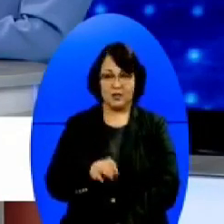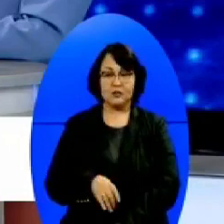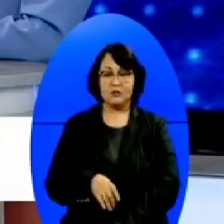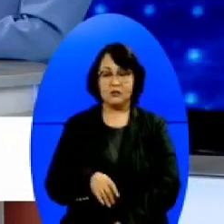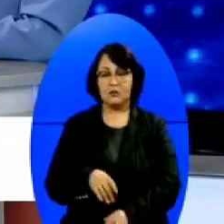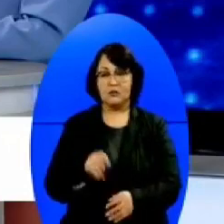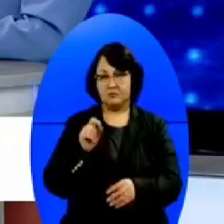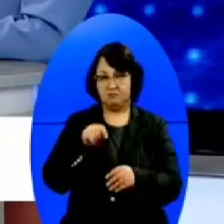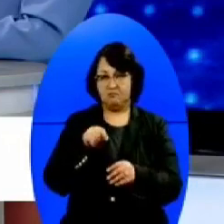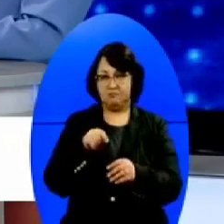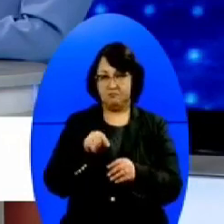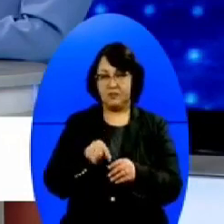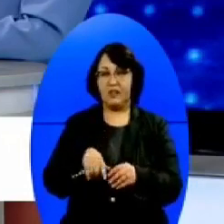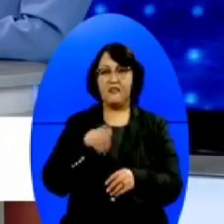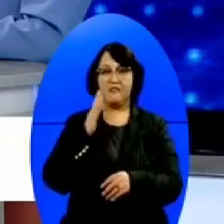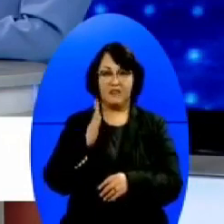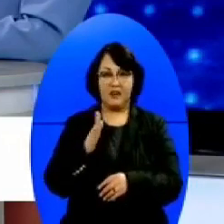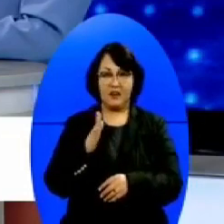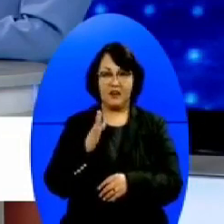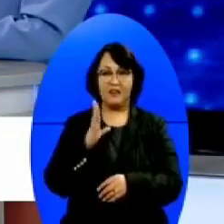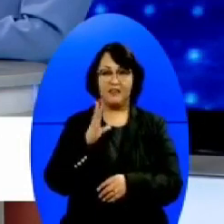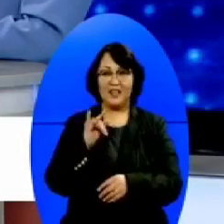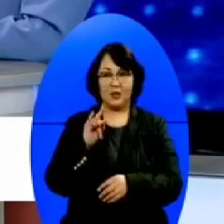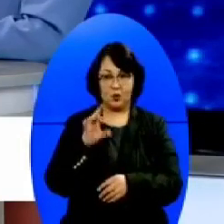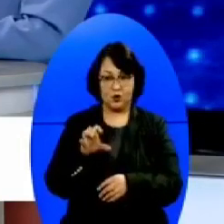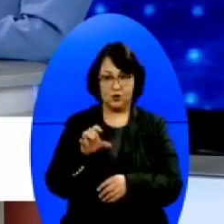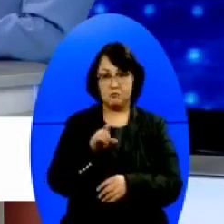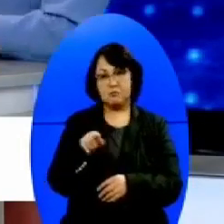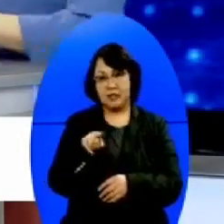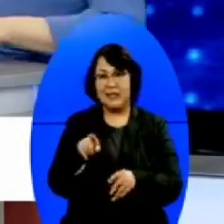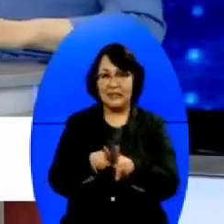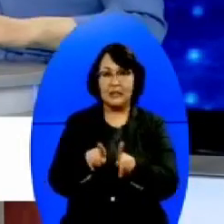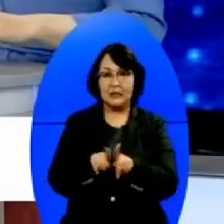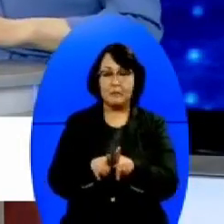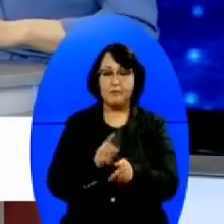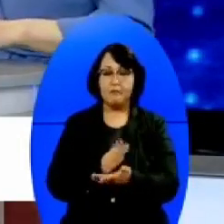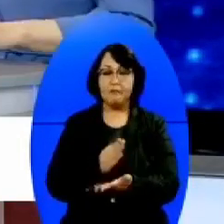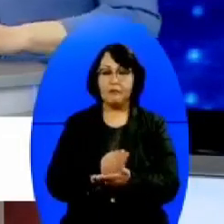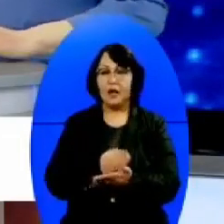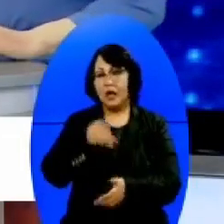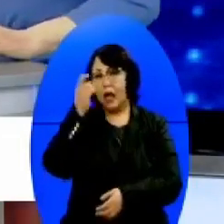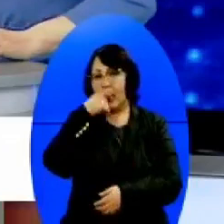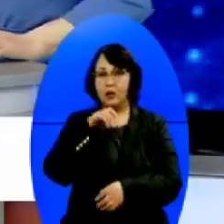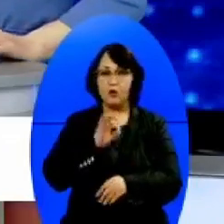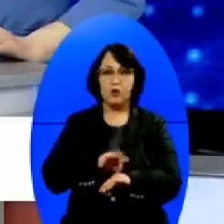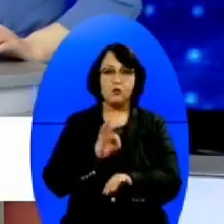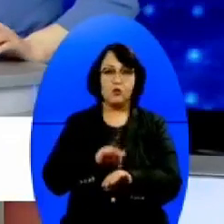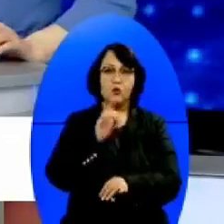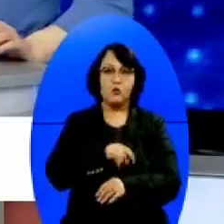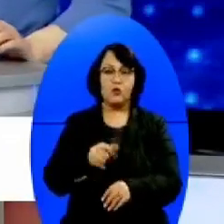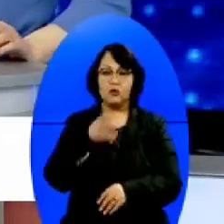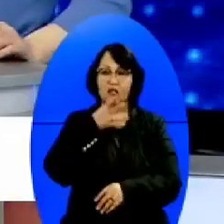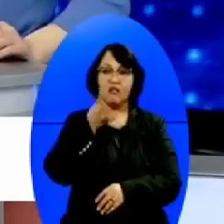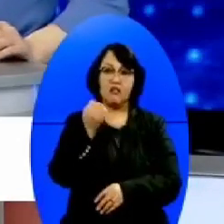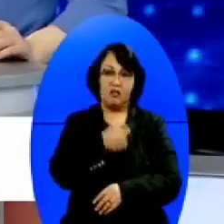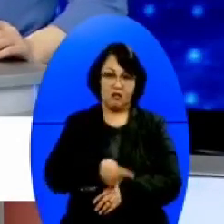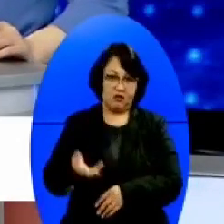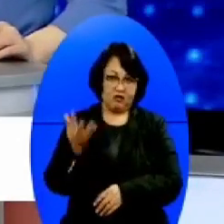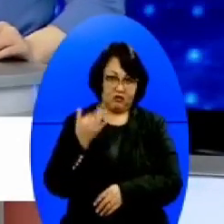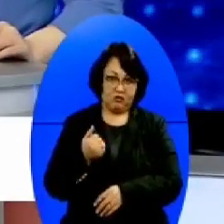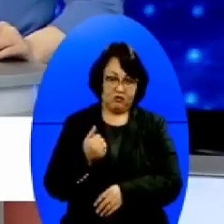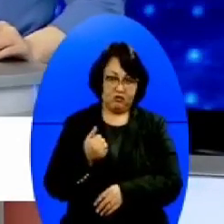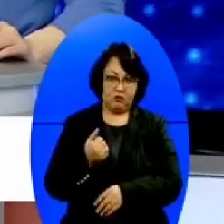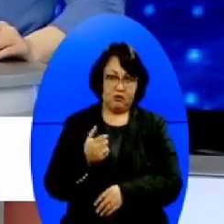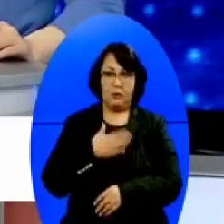үсгэгдсэн дэгдэлт явж байна. За мөн одоо Б вирус хажууд нь одоо зэрэгцээд оршиж байгаа. Тэгэхээр томоогоор өвчлөж байгаа хүмүүсийн насны хувьд та тодорхой мэдээлэл өгөөч. За